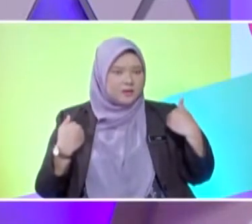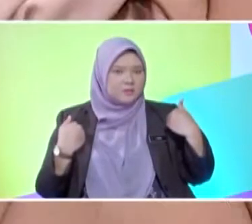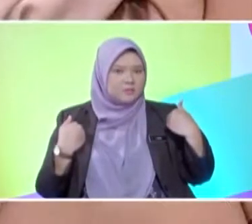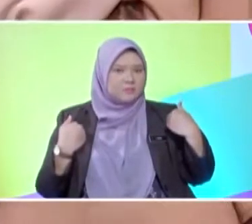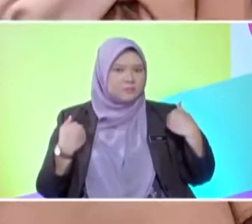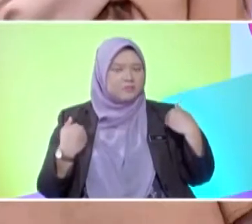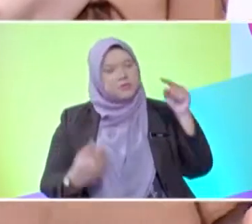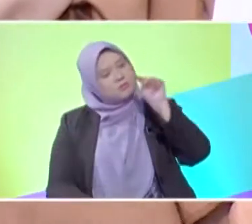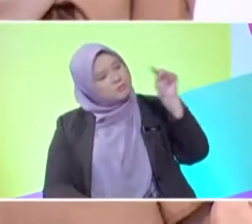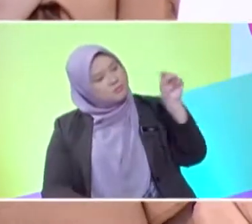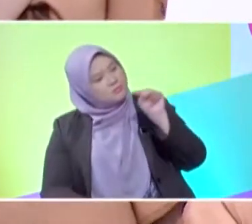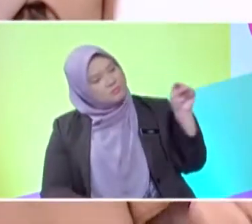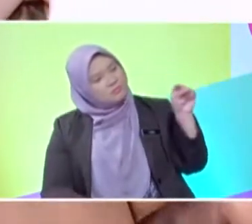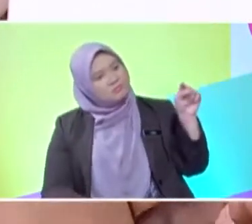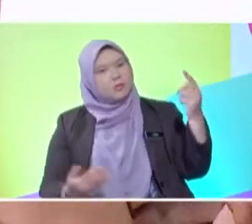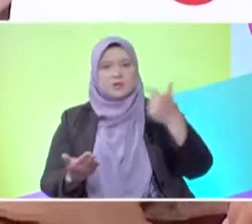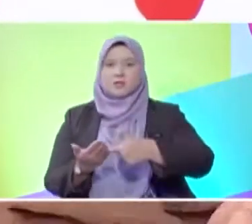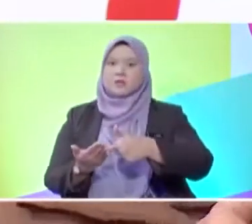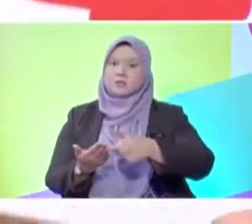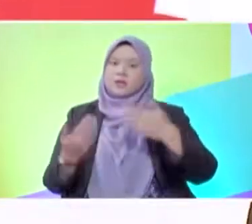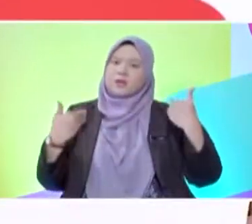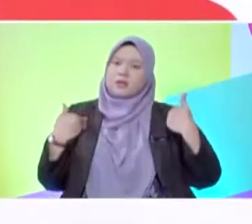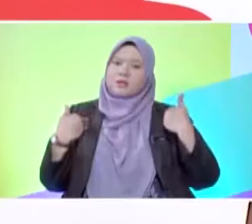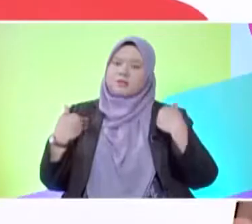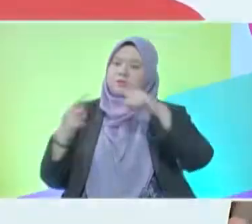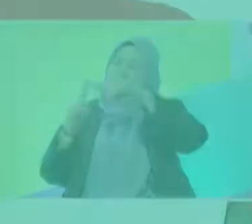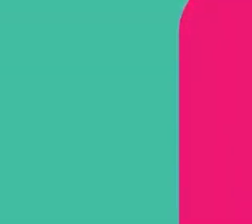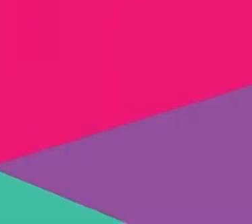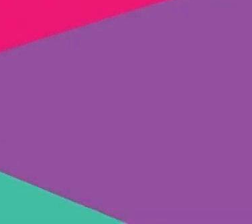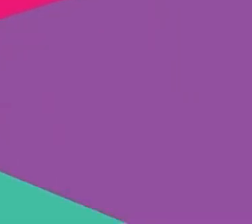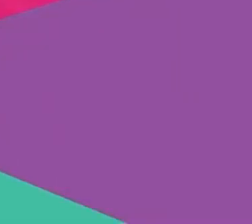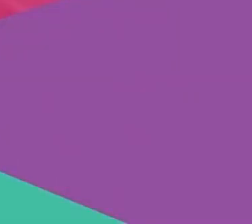satu tanda silang Halo huhuhu